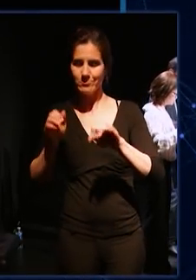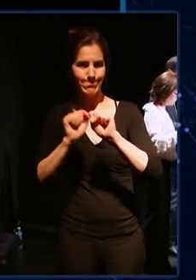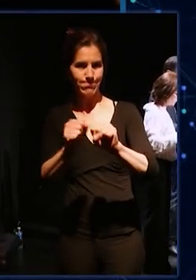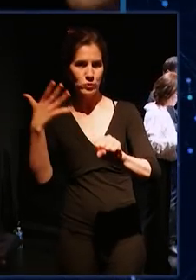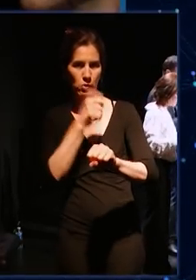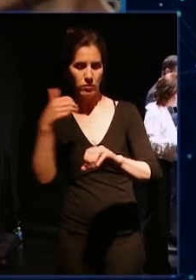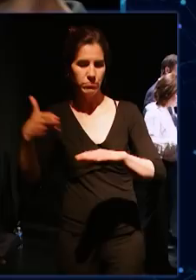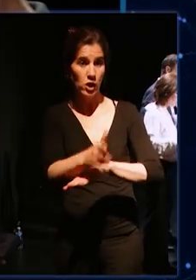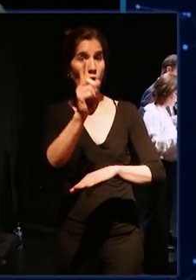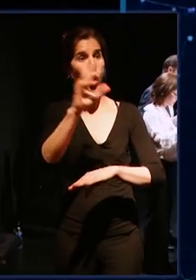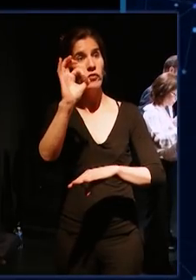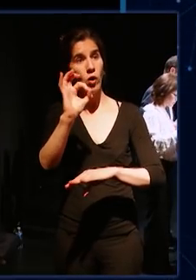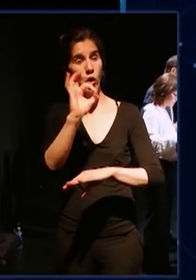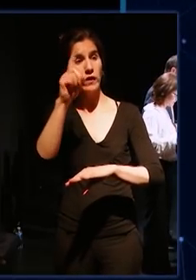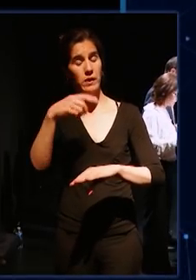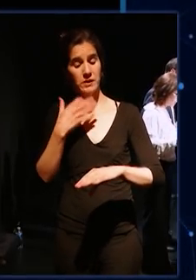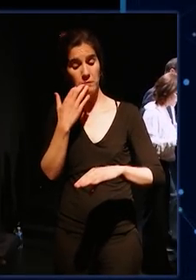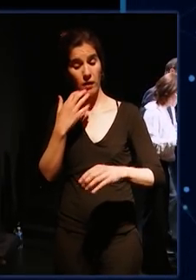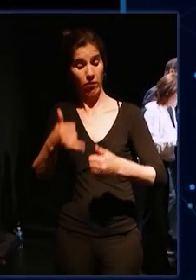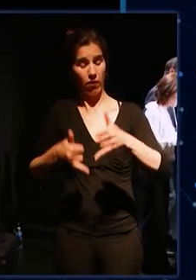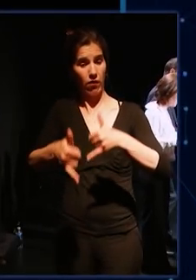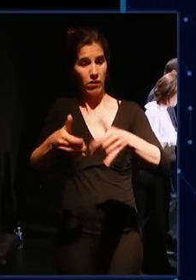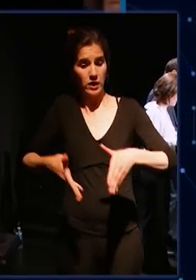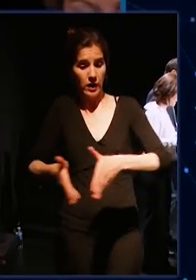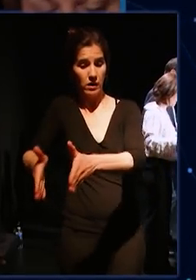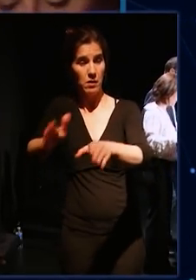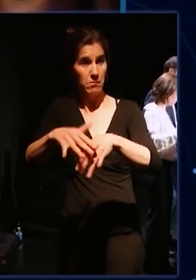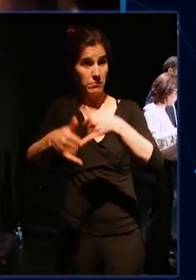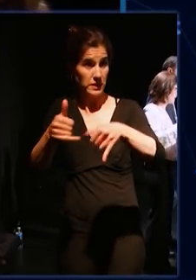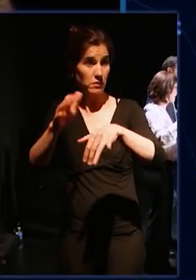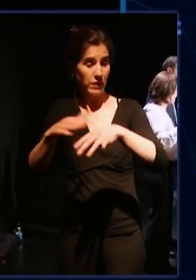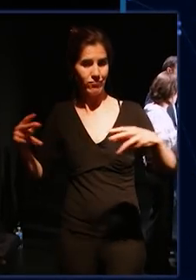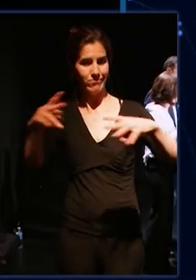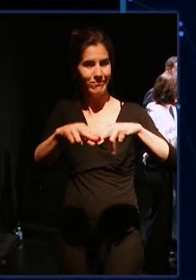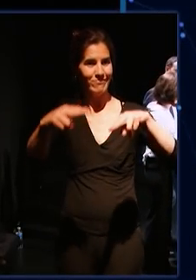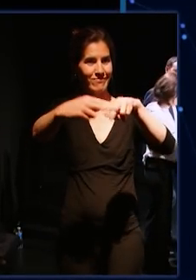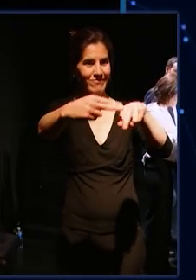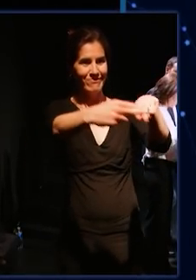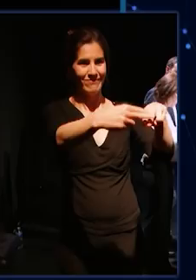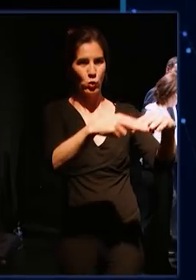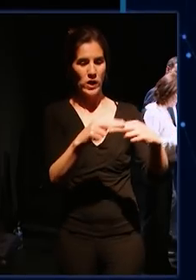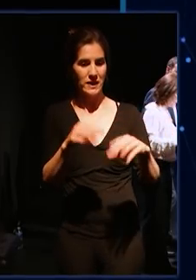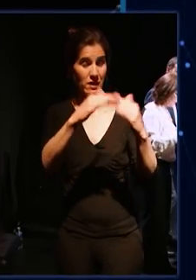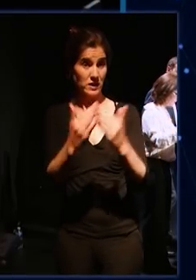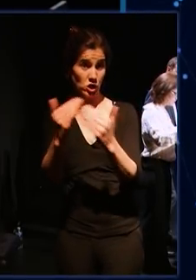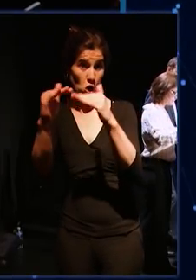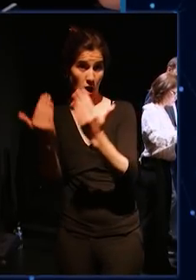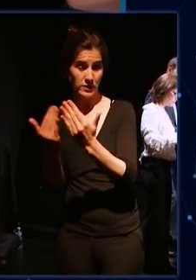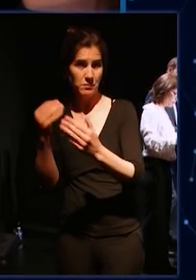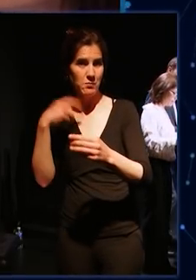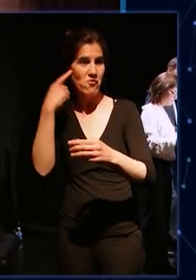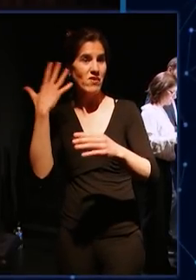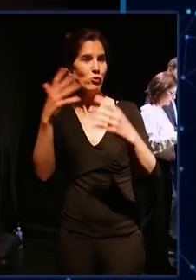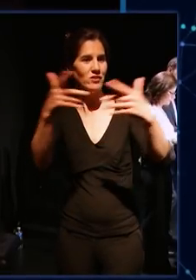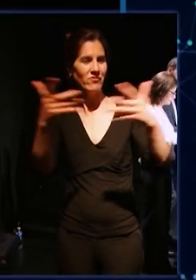la creació d'un carril bici que connecta tots els centres escolars del municipi, fomentant el famós a Cardedeu amb bici o a peu. Altres partits,